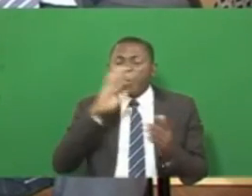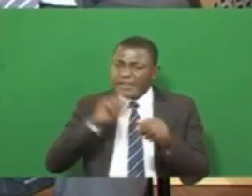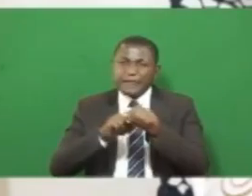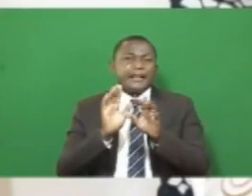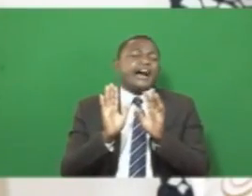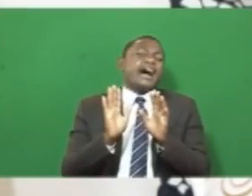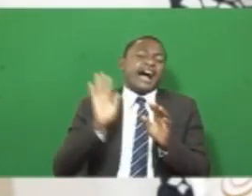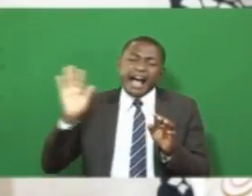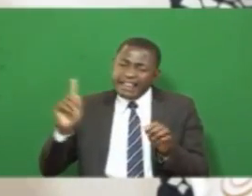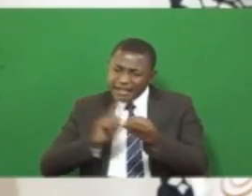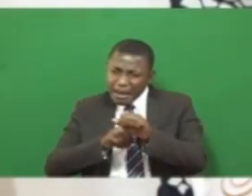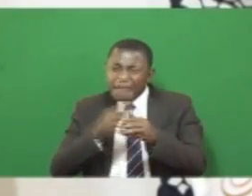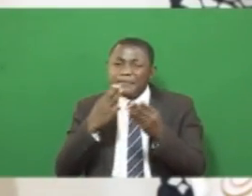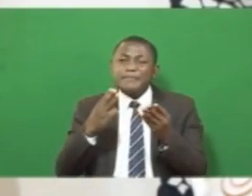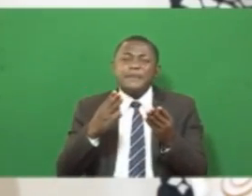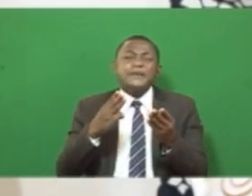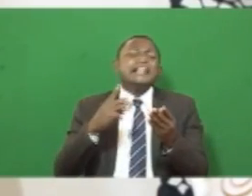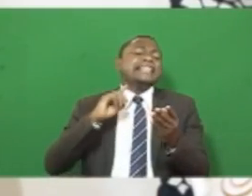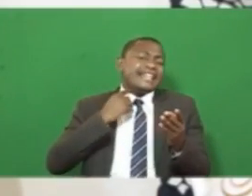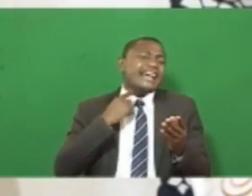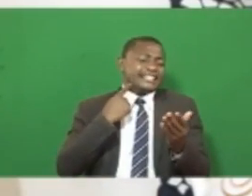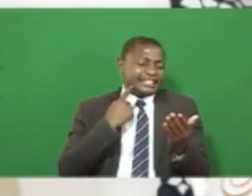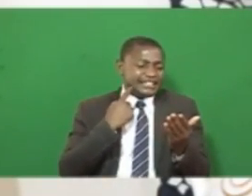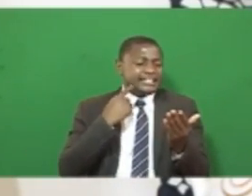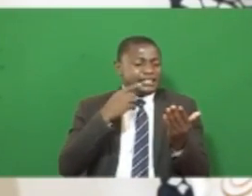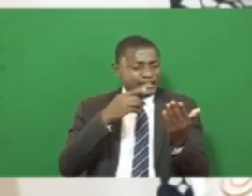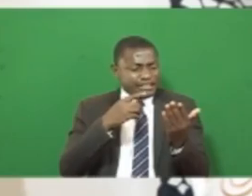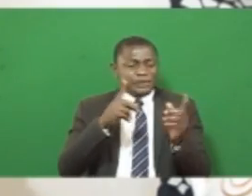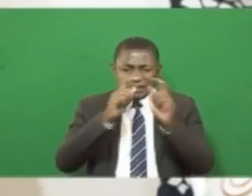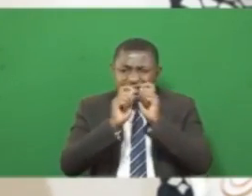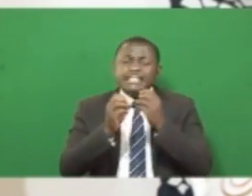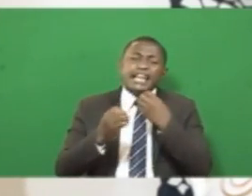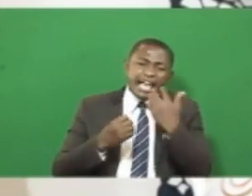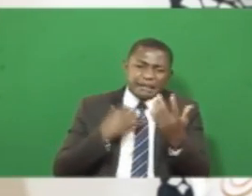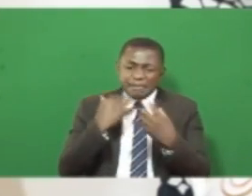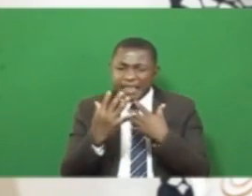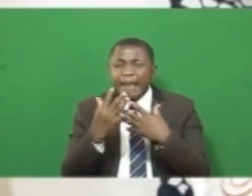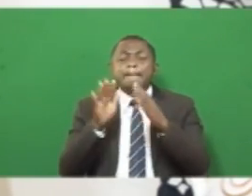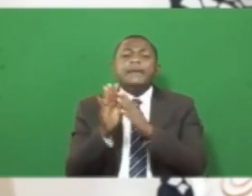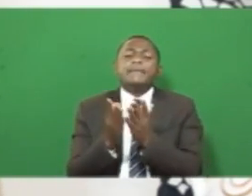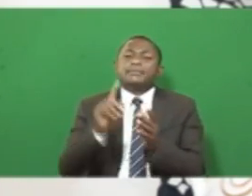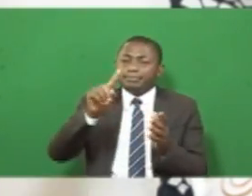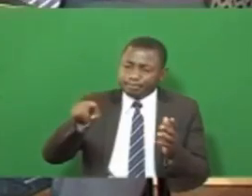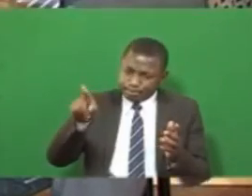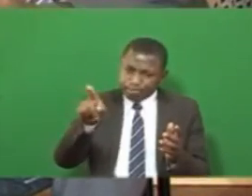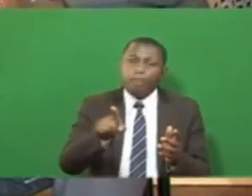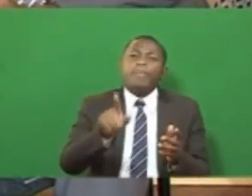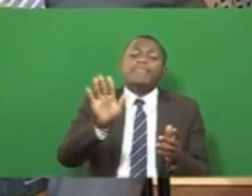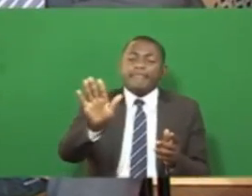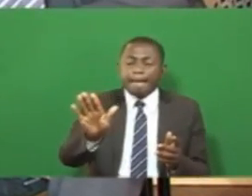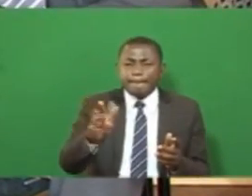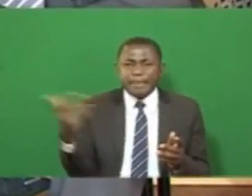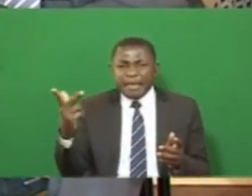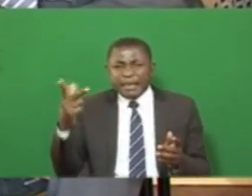pamwe panosumudzwa Bhaibheri pagoverengwa mavhesi. Asi Satani achiyatoziva kuti apa ndakateya. Unoziva zvinoita munhu kana achiraura